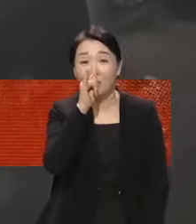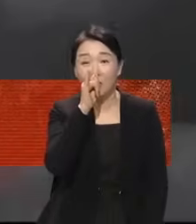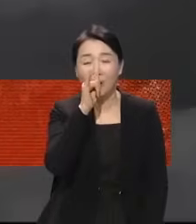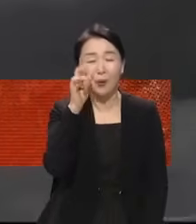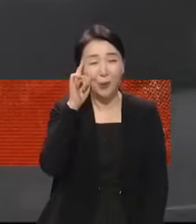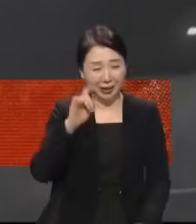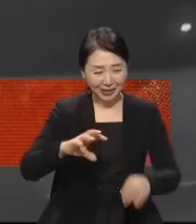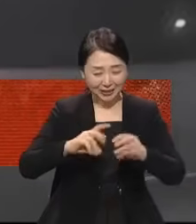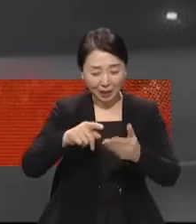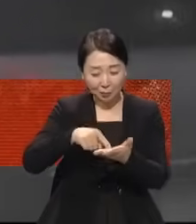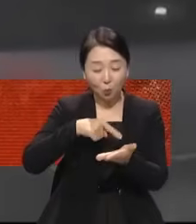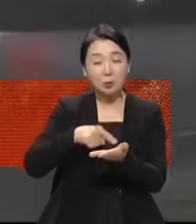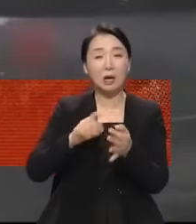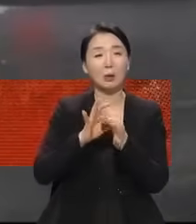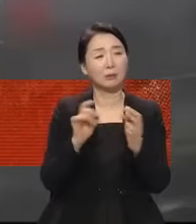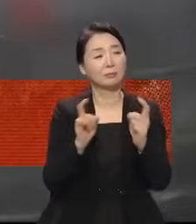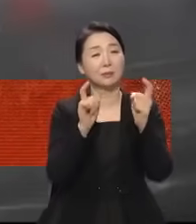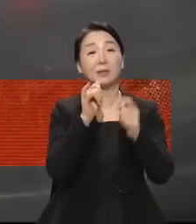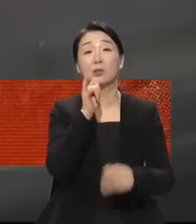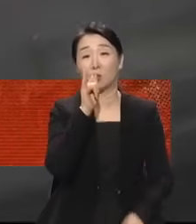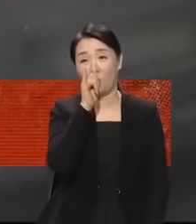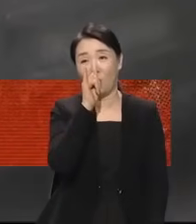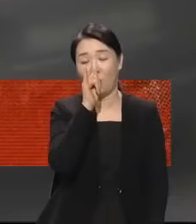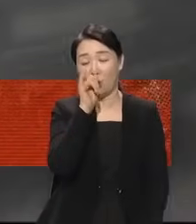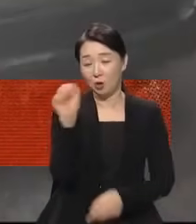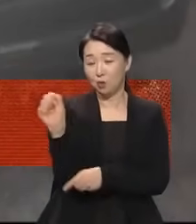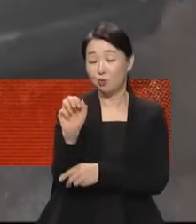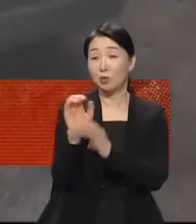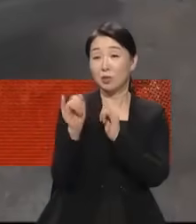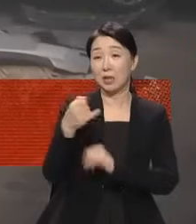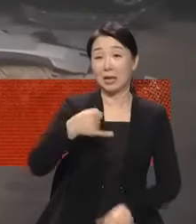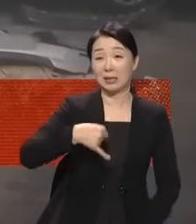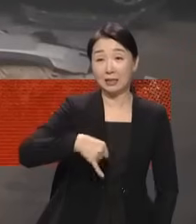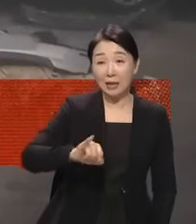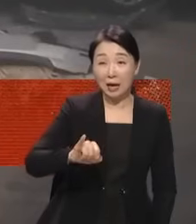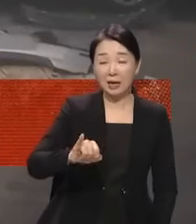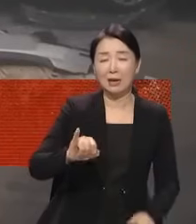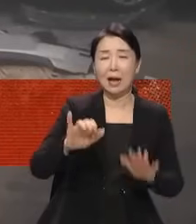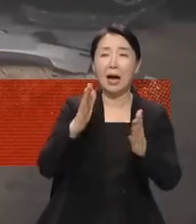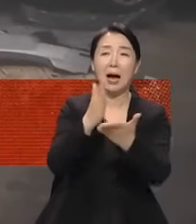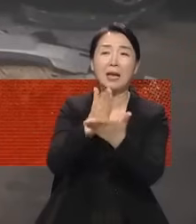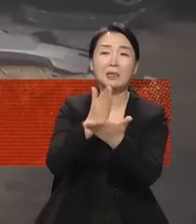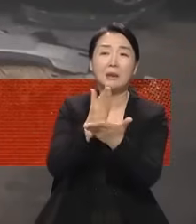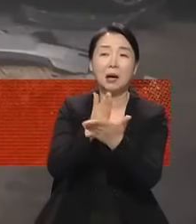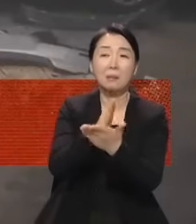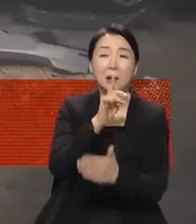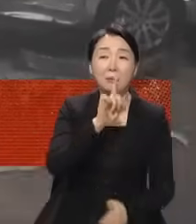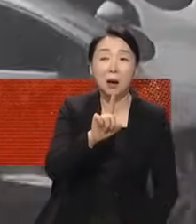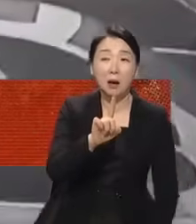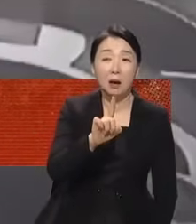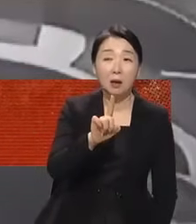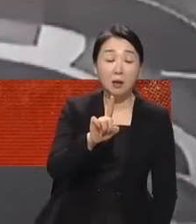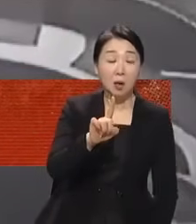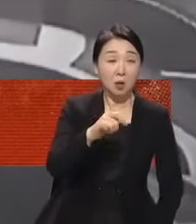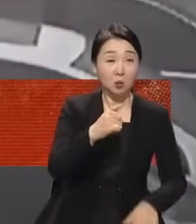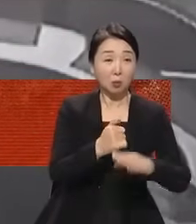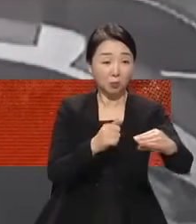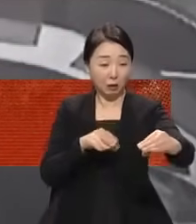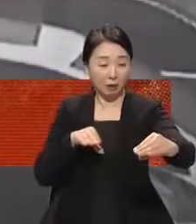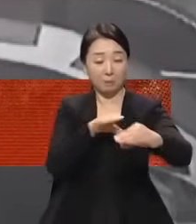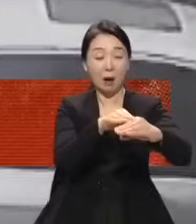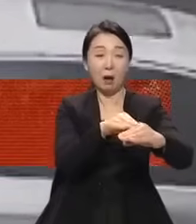보상 관련해서 신랑이가 있고이 운전자 딸이 입구에 막았으니 차량이 이따라 다른 차량을 들어